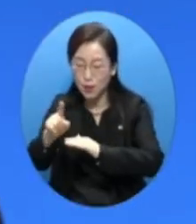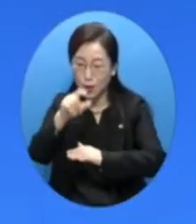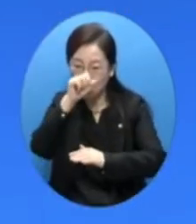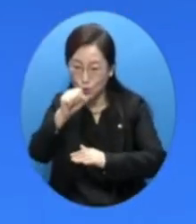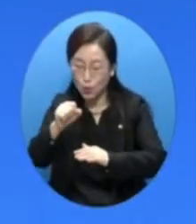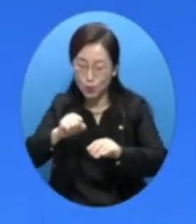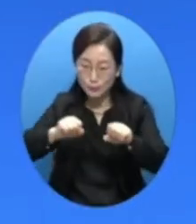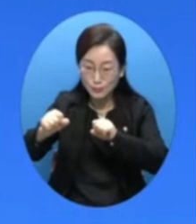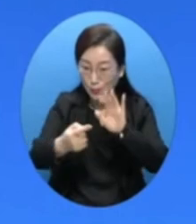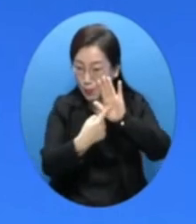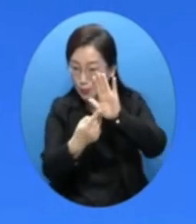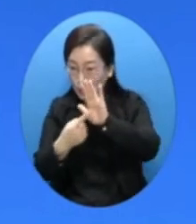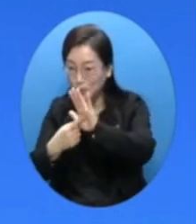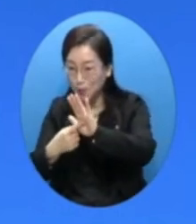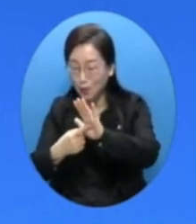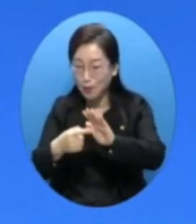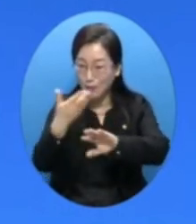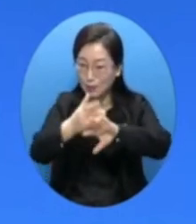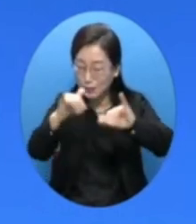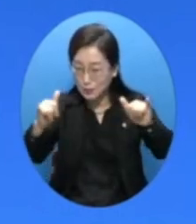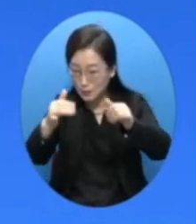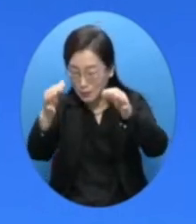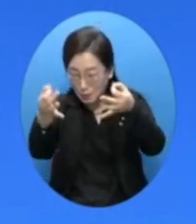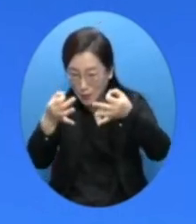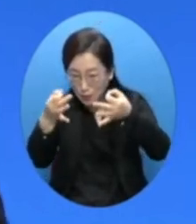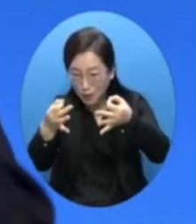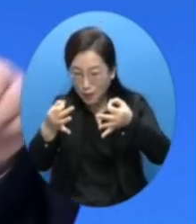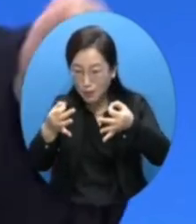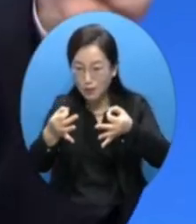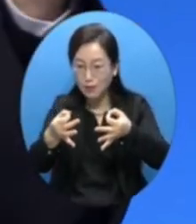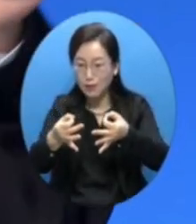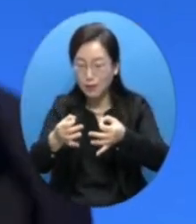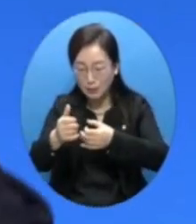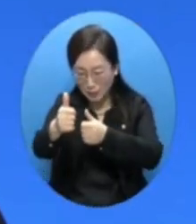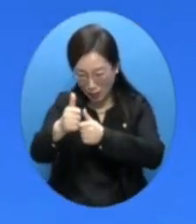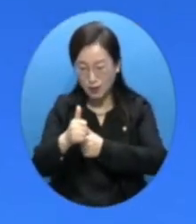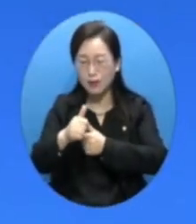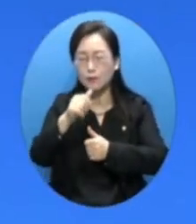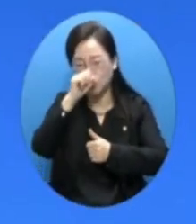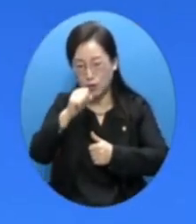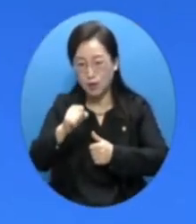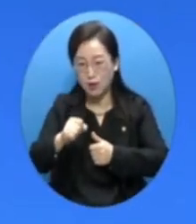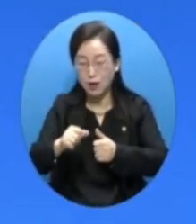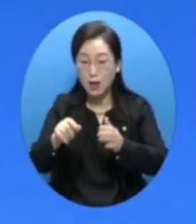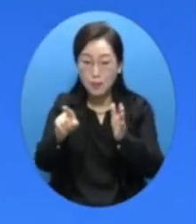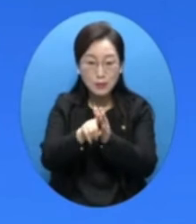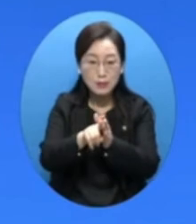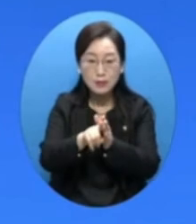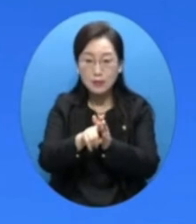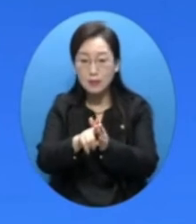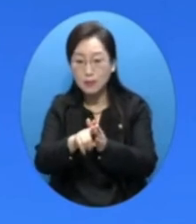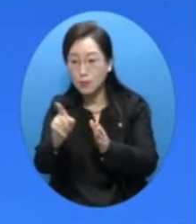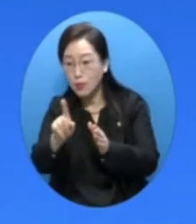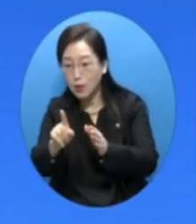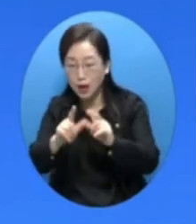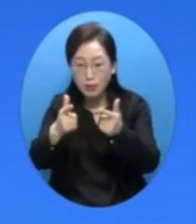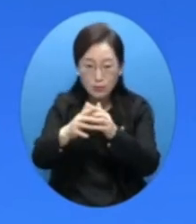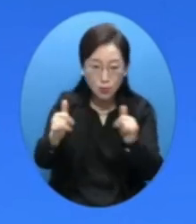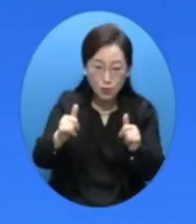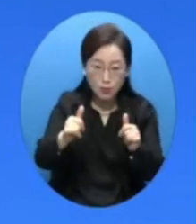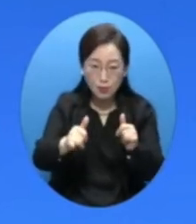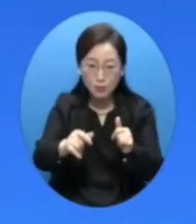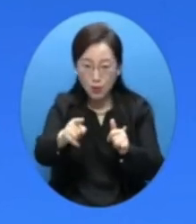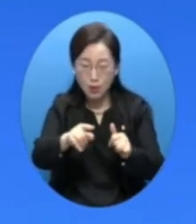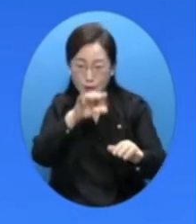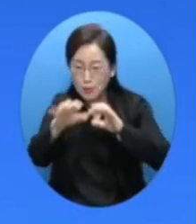사람들이 변화되는 역사가 나타나게 하여 주옵소서 믿지 않은 사람들이 가는 것은마다 다툼이 일어나고 분쟁이 일어나고 원망과 불병이